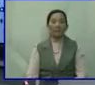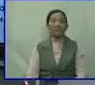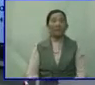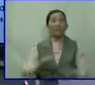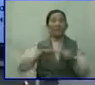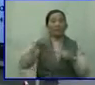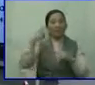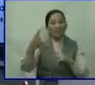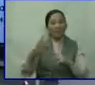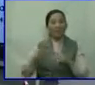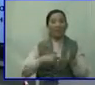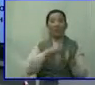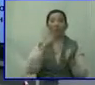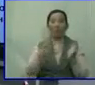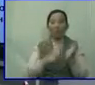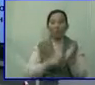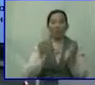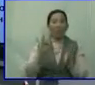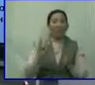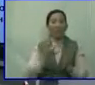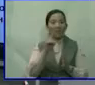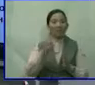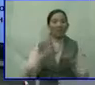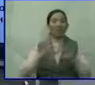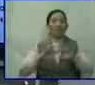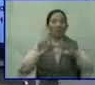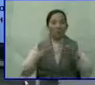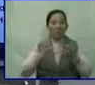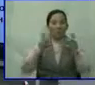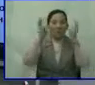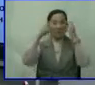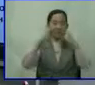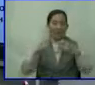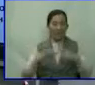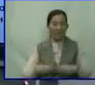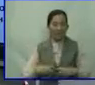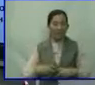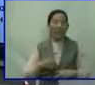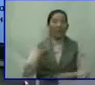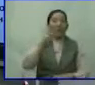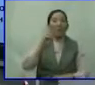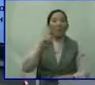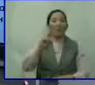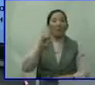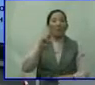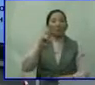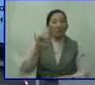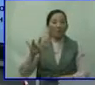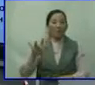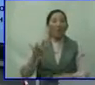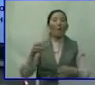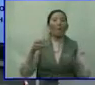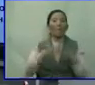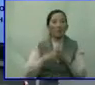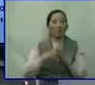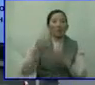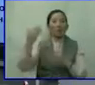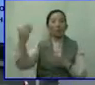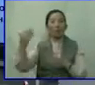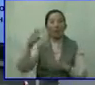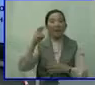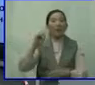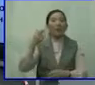Следующий вопрос из международных исследований. Менеджер группы «Кенгуру» обеспокоен тем,